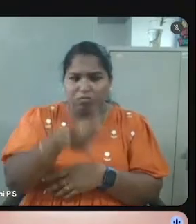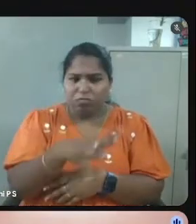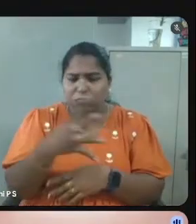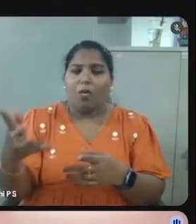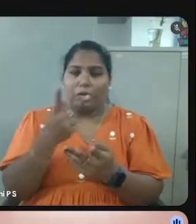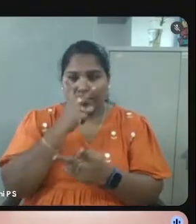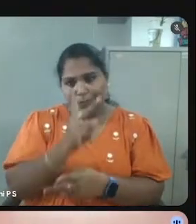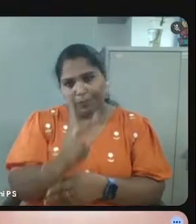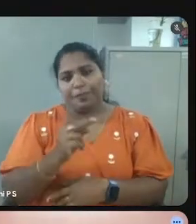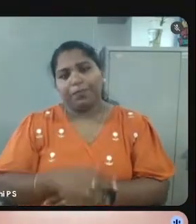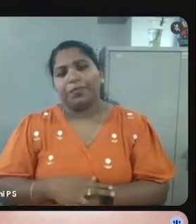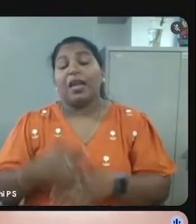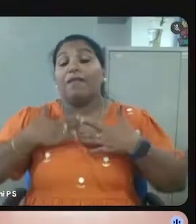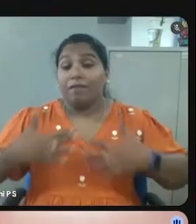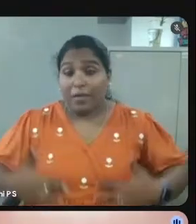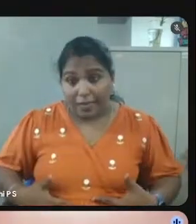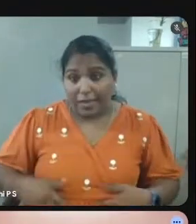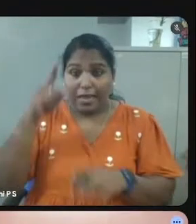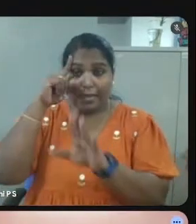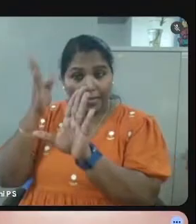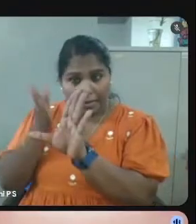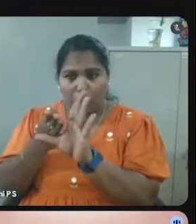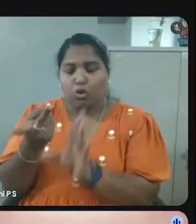കാര്യങ്ങളുണ്ട്, ഫിസിക്കലോടെയും നമുക്ക് സൈക്കോളജിക്കലോടെയും.